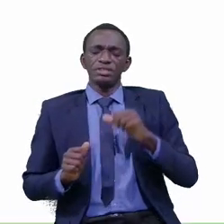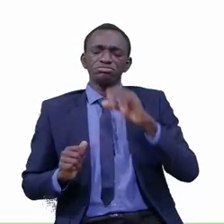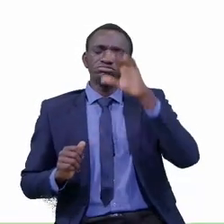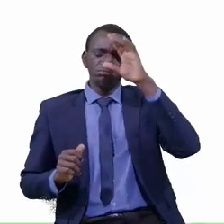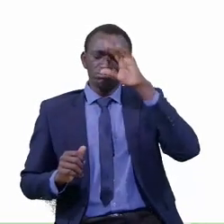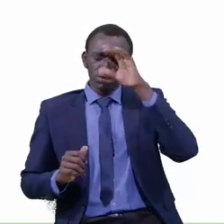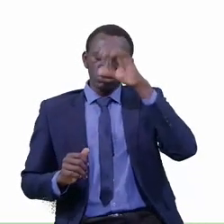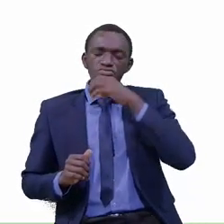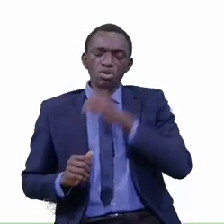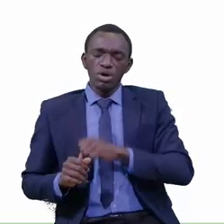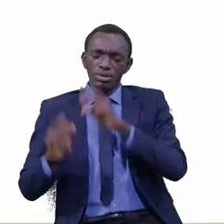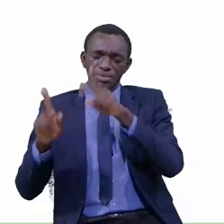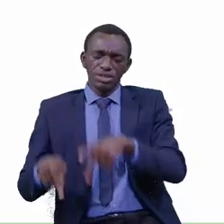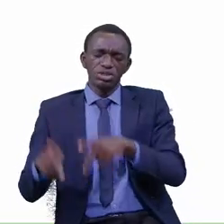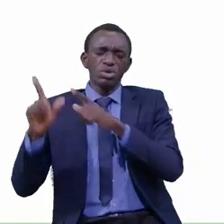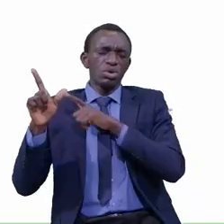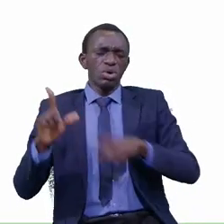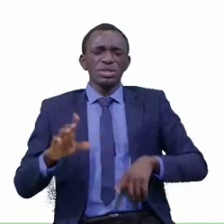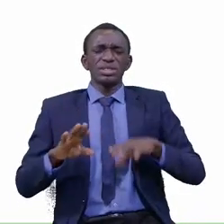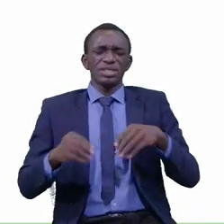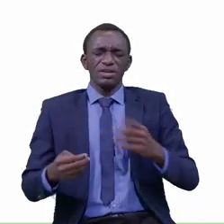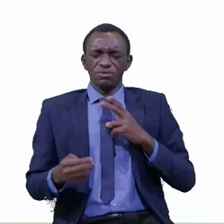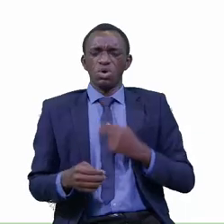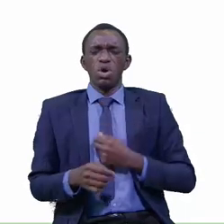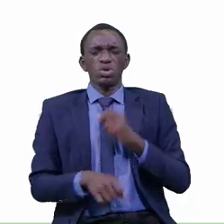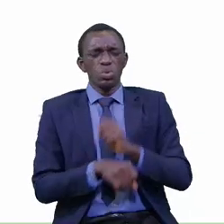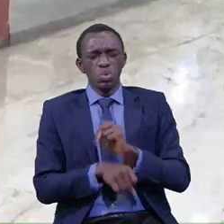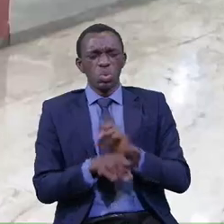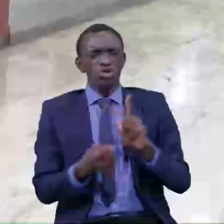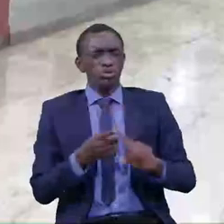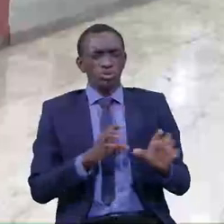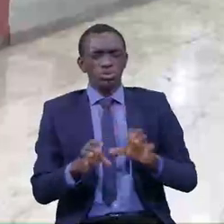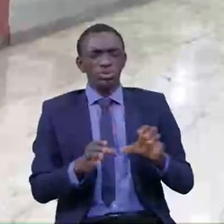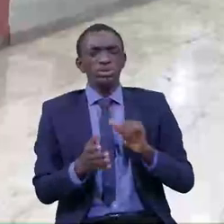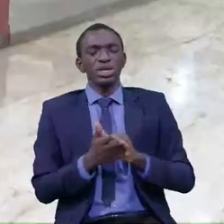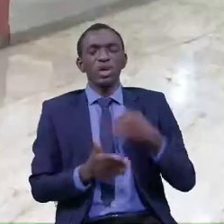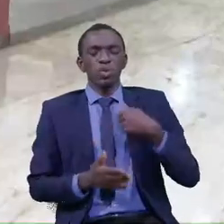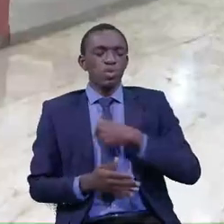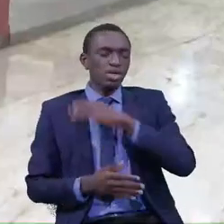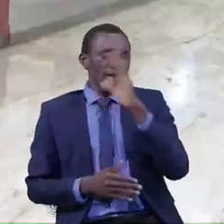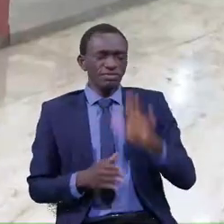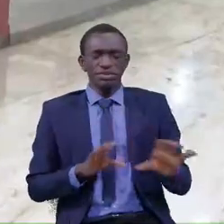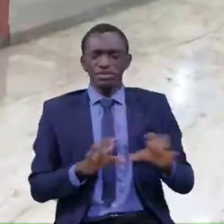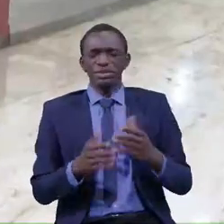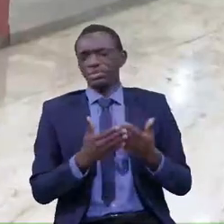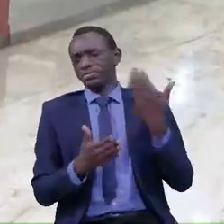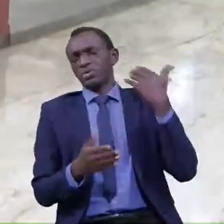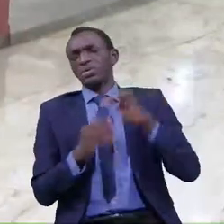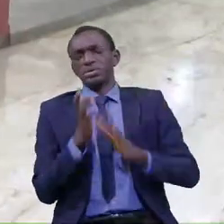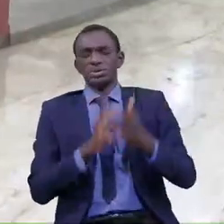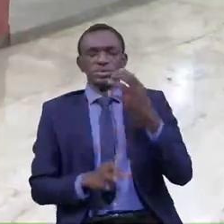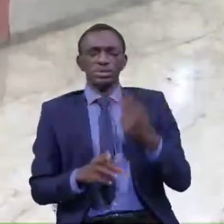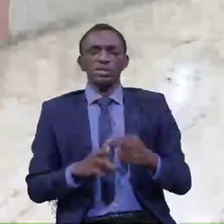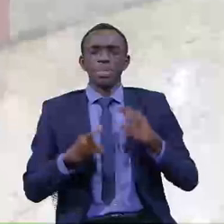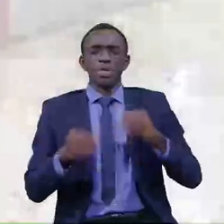âgée, donne-leur quelque chose à faire qu'ils n'ont jamais fait par le passé. Et mets de témoignages dans